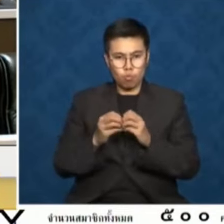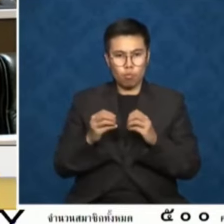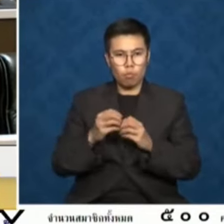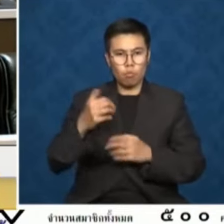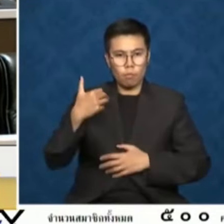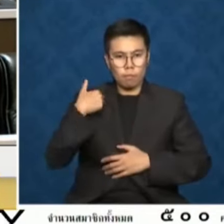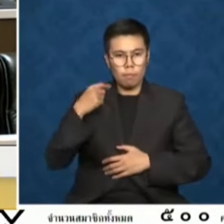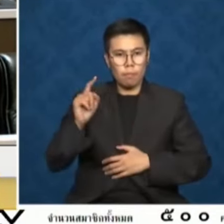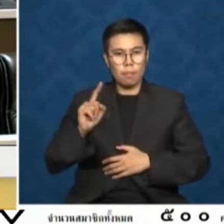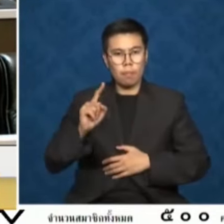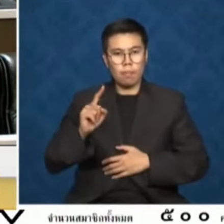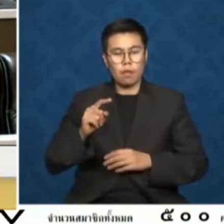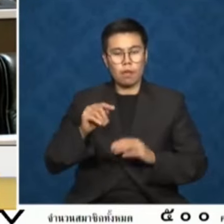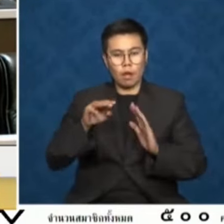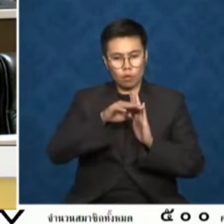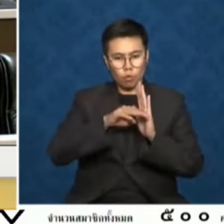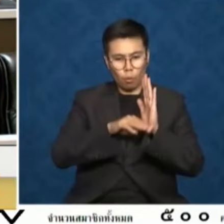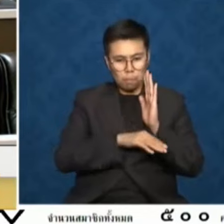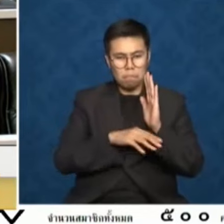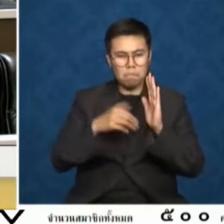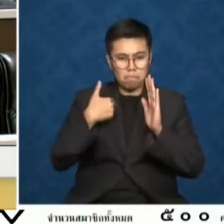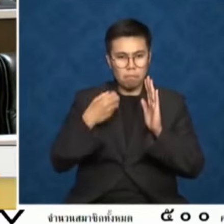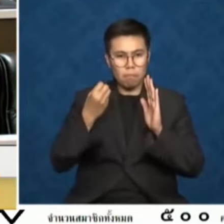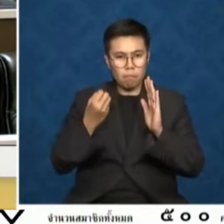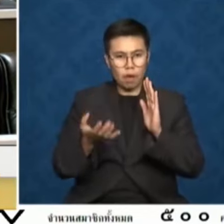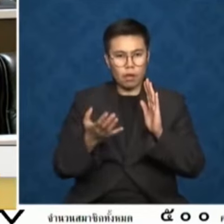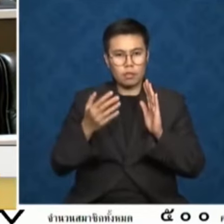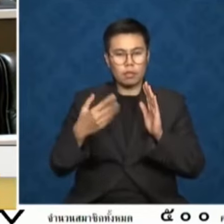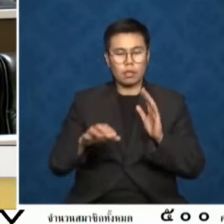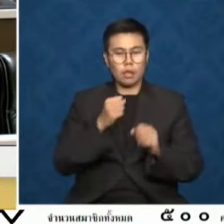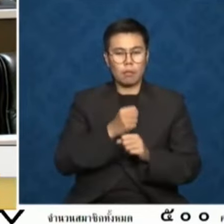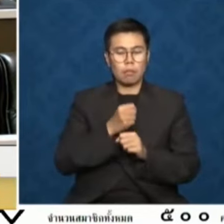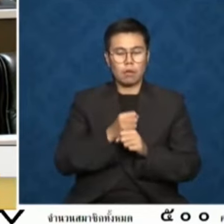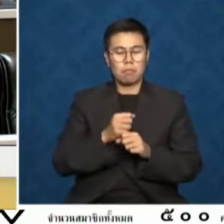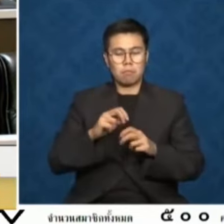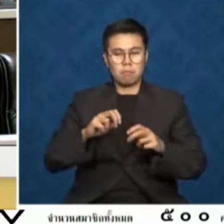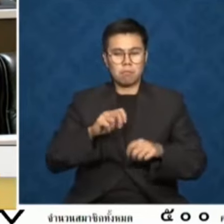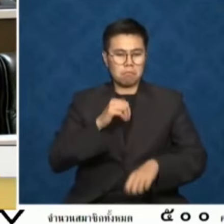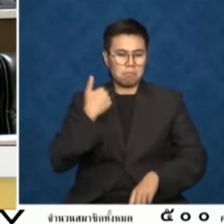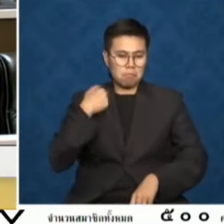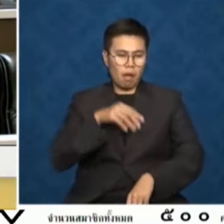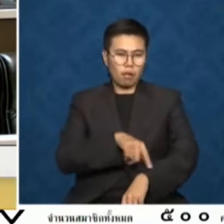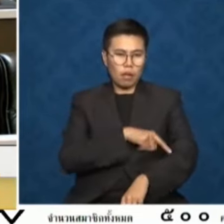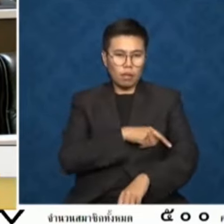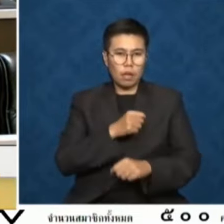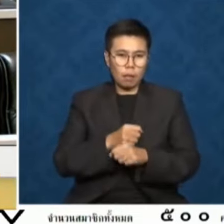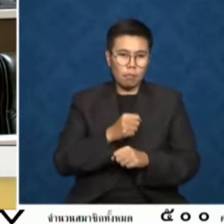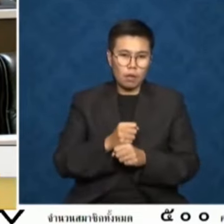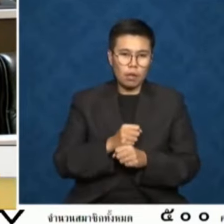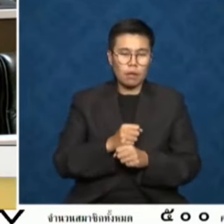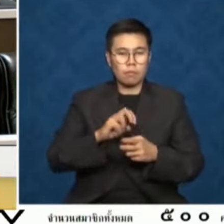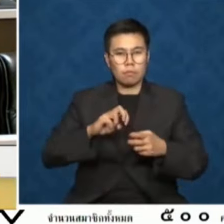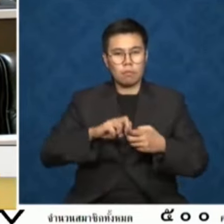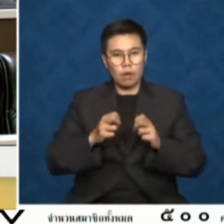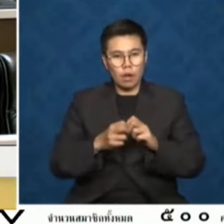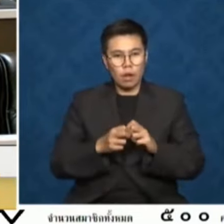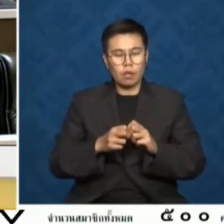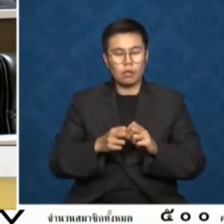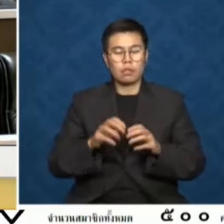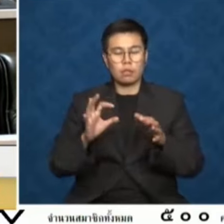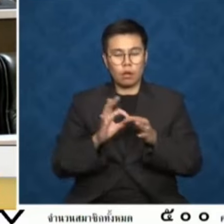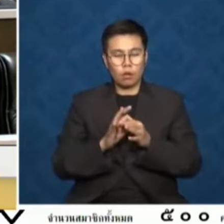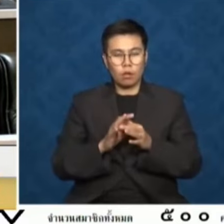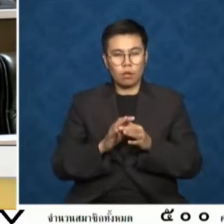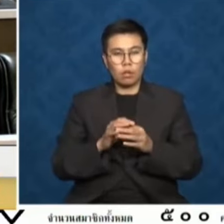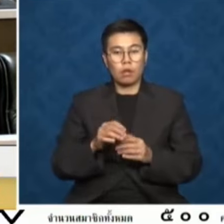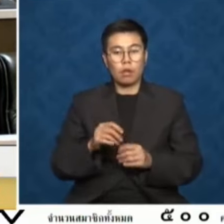แต่ละกระบวนการนั้นมีขั้นตอนมากทำให้เกิดความล่าช้าและสร้างความเสียหายแก่ท้องถิ่นได้เช่นการบรรจุ